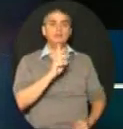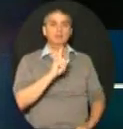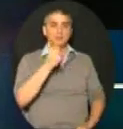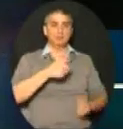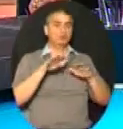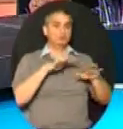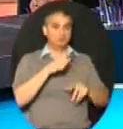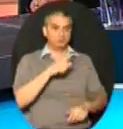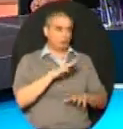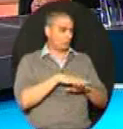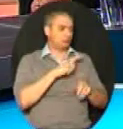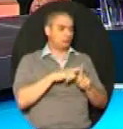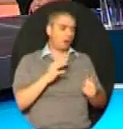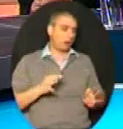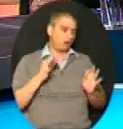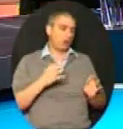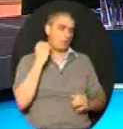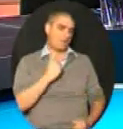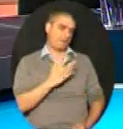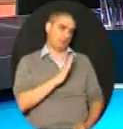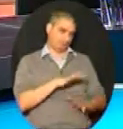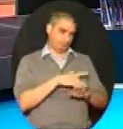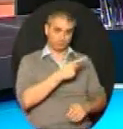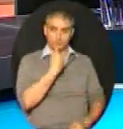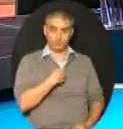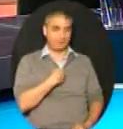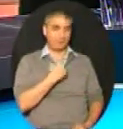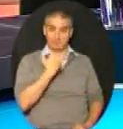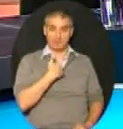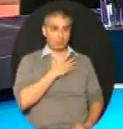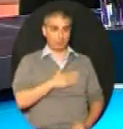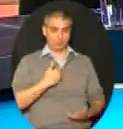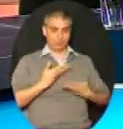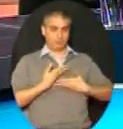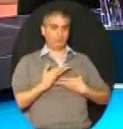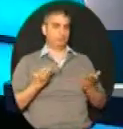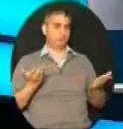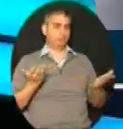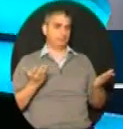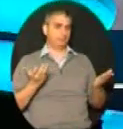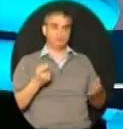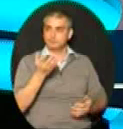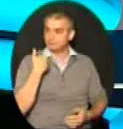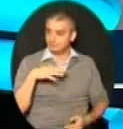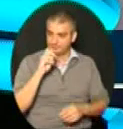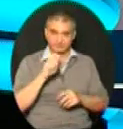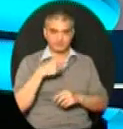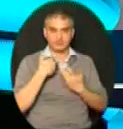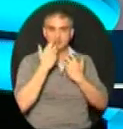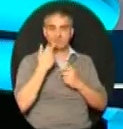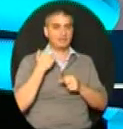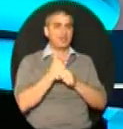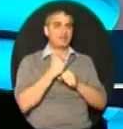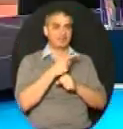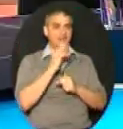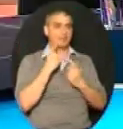זוהר, התחושה היא של סחבת מכוונת. זאת התחושה. הוא אמר לנו, כשאני רוצה אני משיג. אני, לפני שנבחרתי כנסת, סיפרתי לכם,